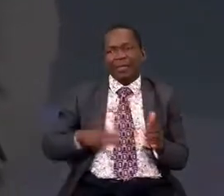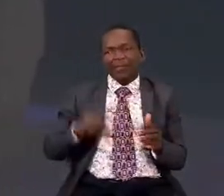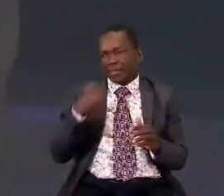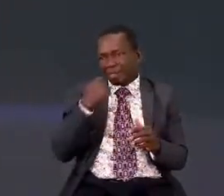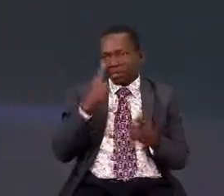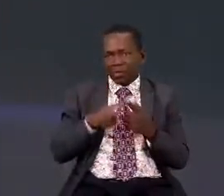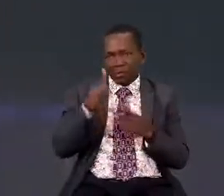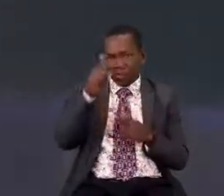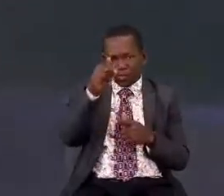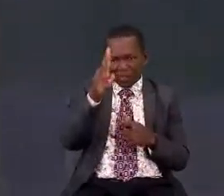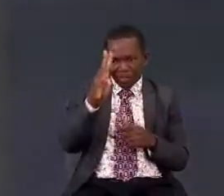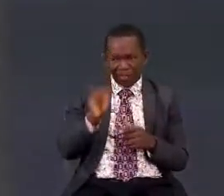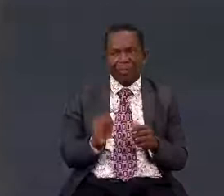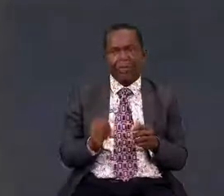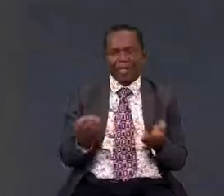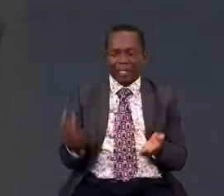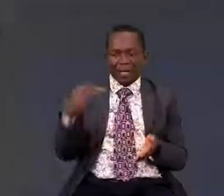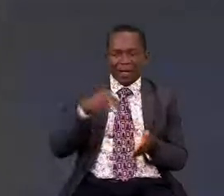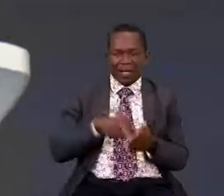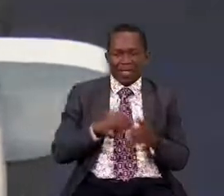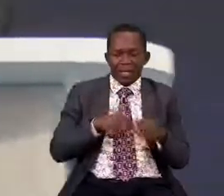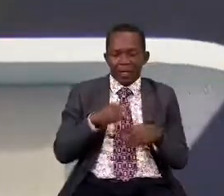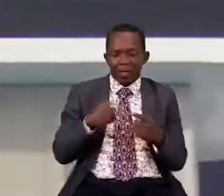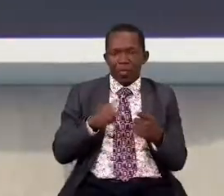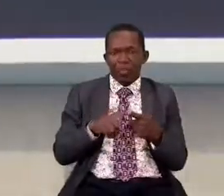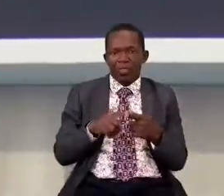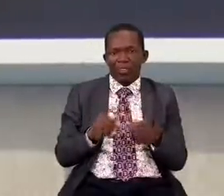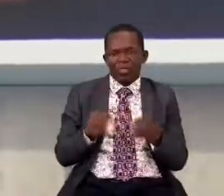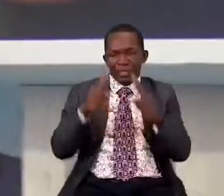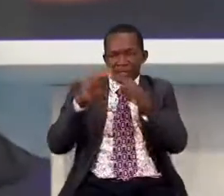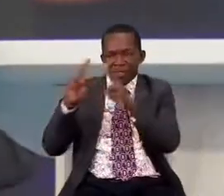dira ce que tu dois faire.